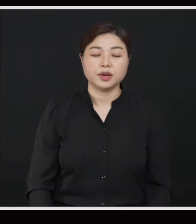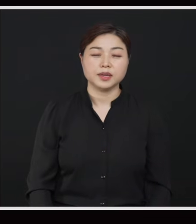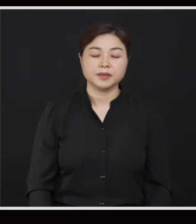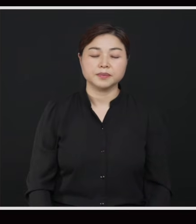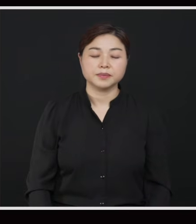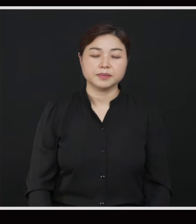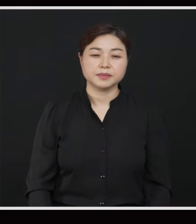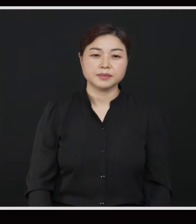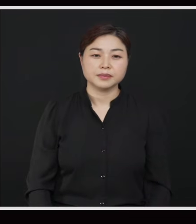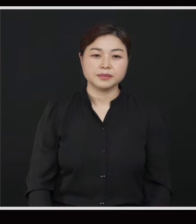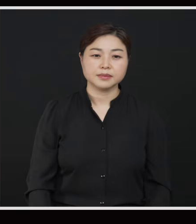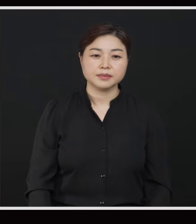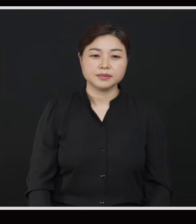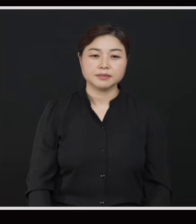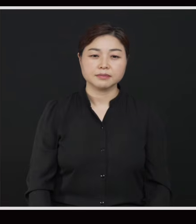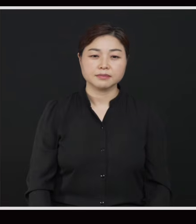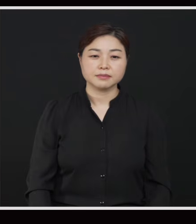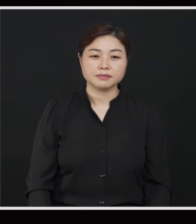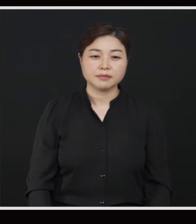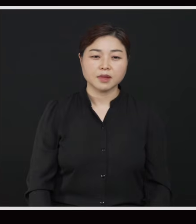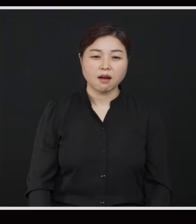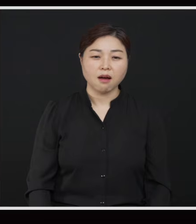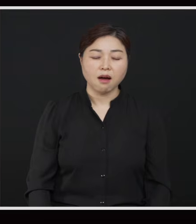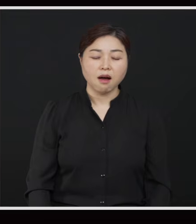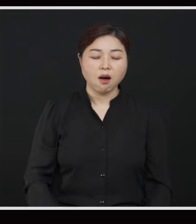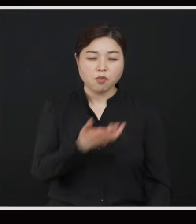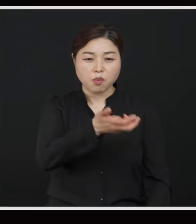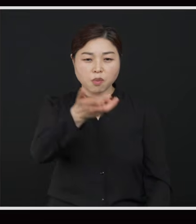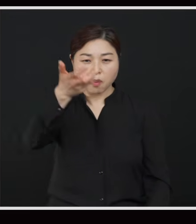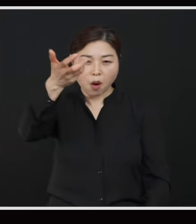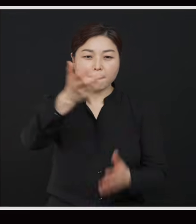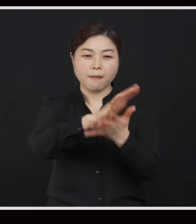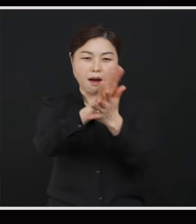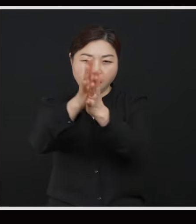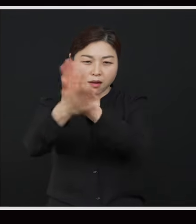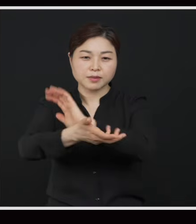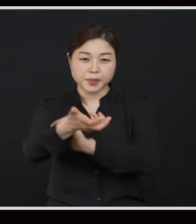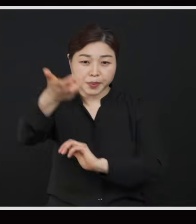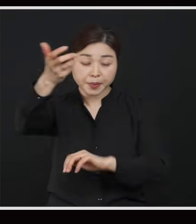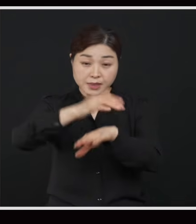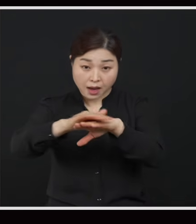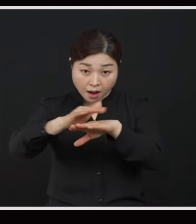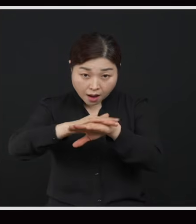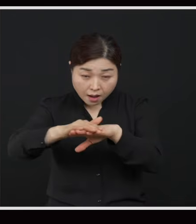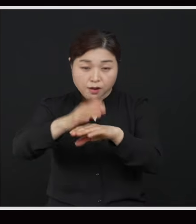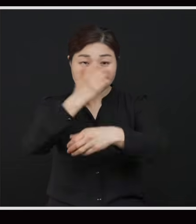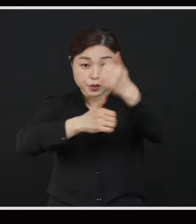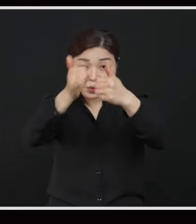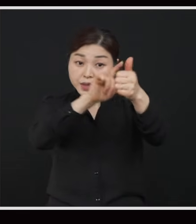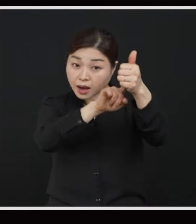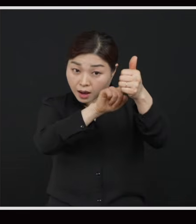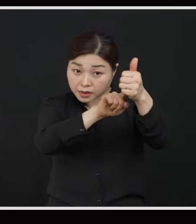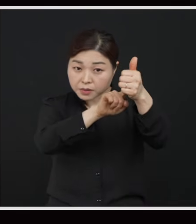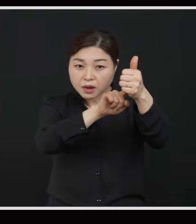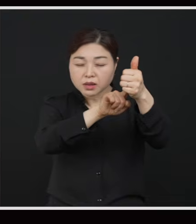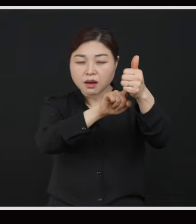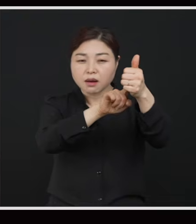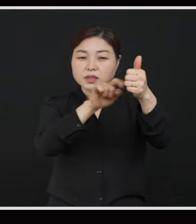이 사람들이 지금 만약에 성공적으로 진화를 해가지고 우리의 조상이 만약에